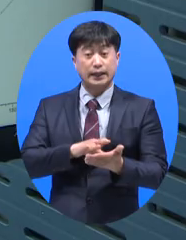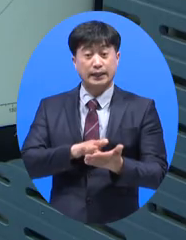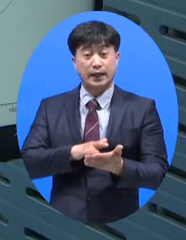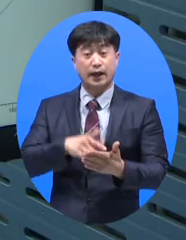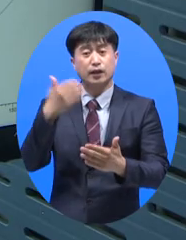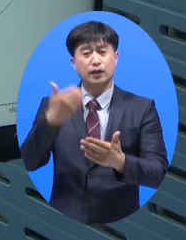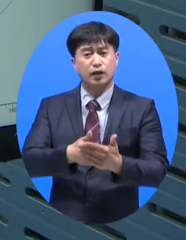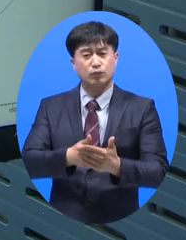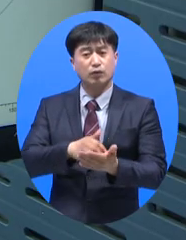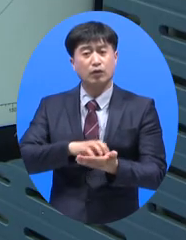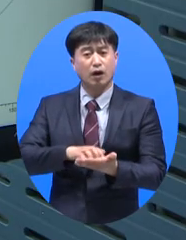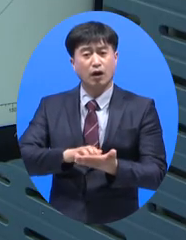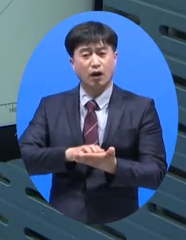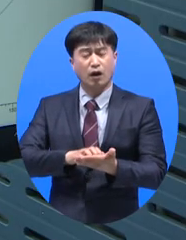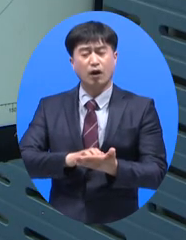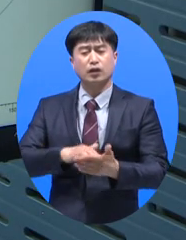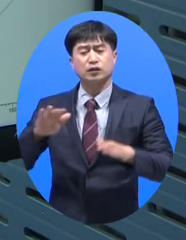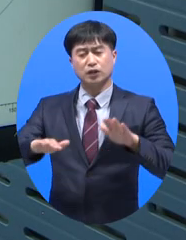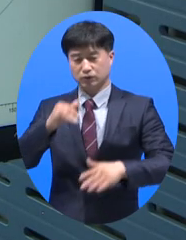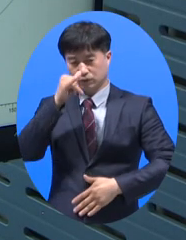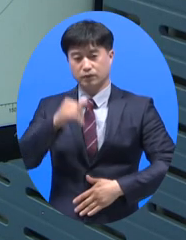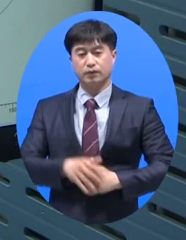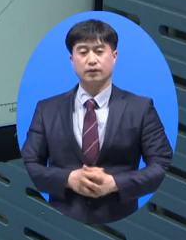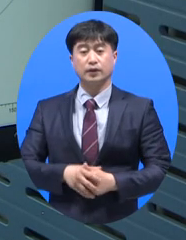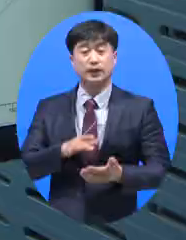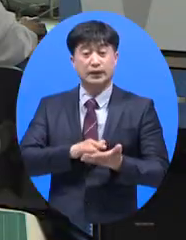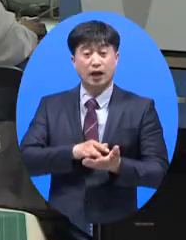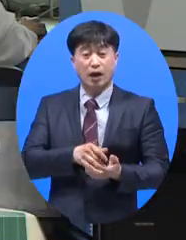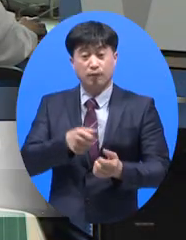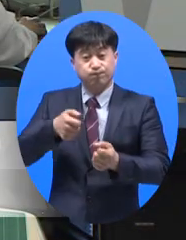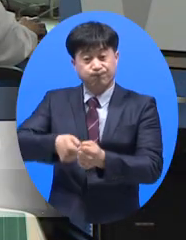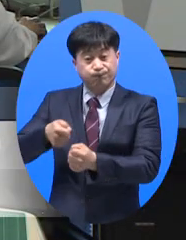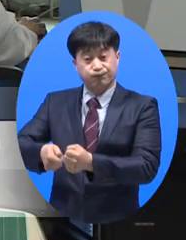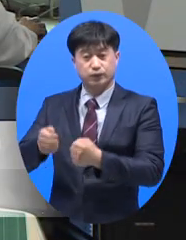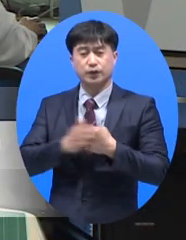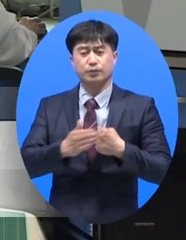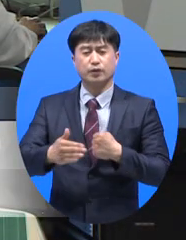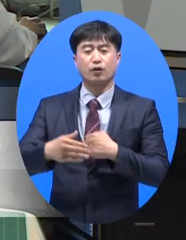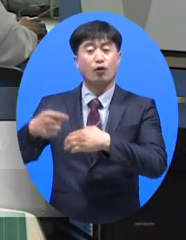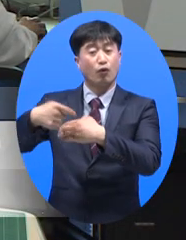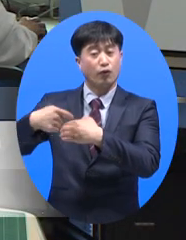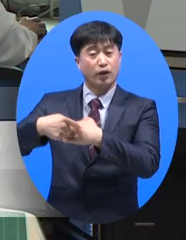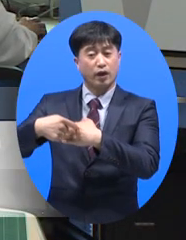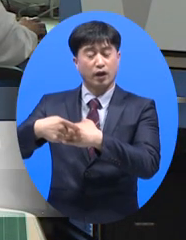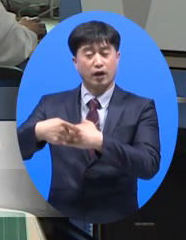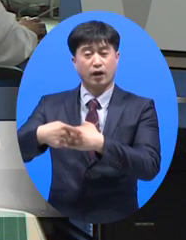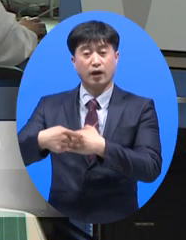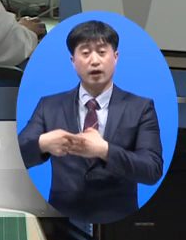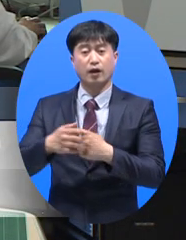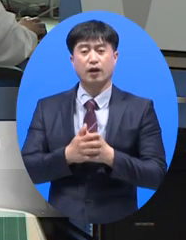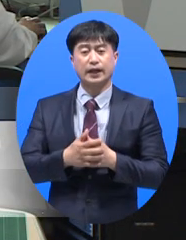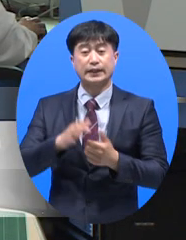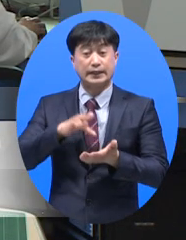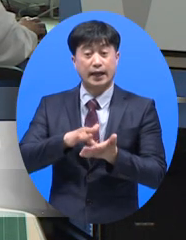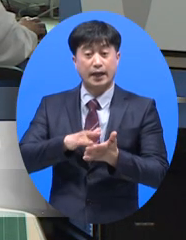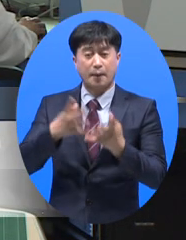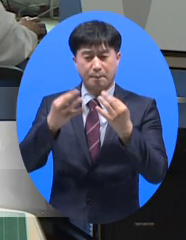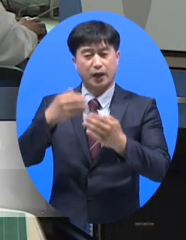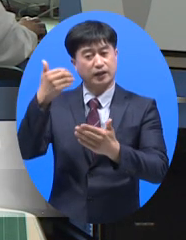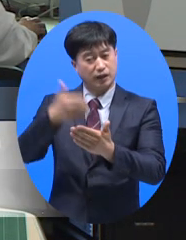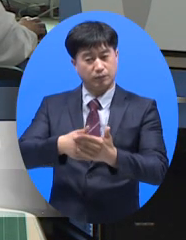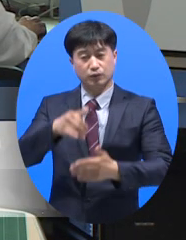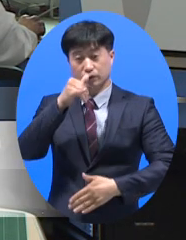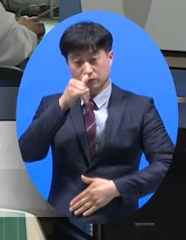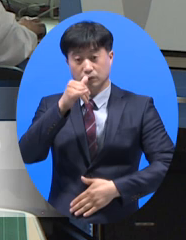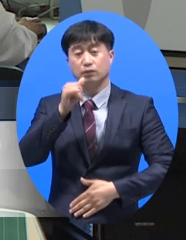농약 양은 꽤 큰 차이가 나는 수준입니다. 농약 살포로 인해서 과일의 겉부분인 과피에 농약